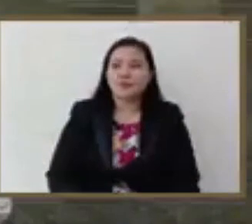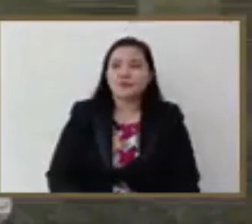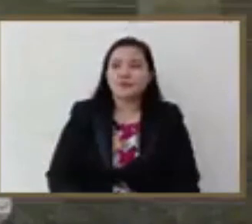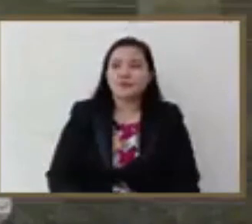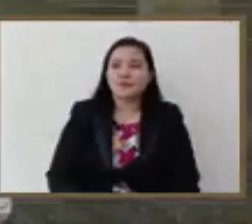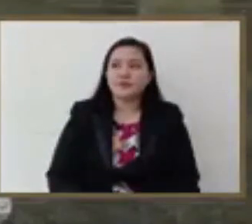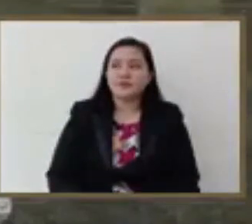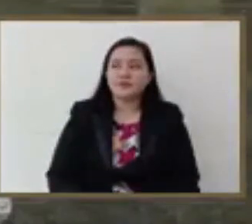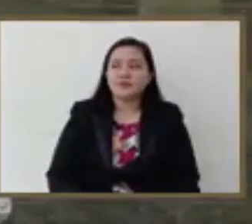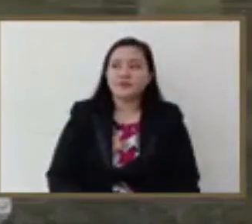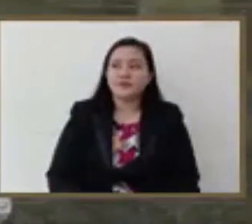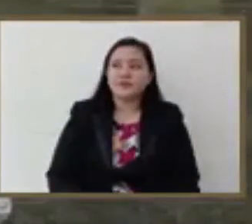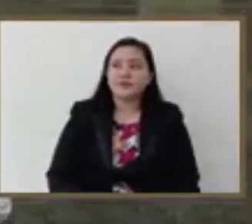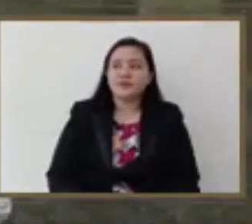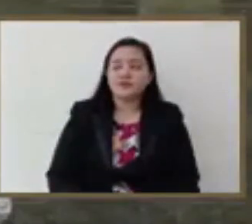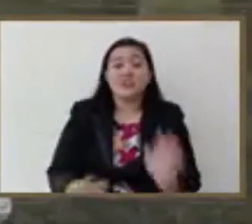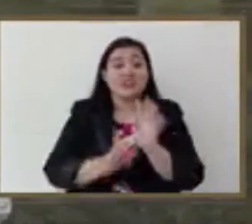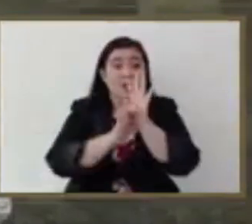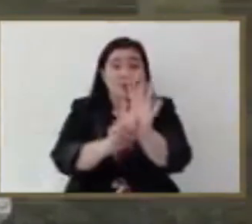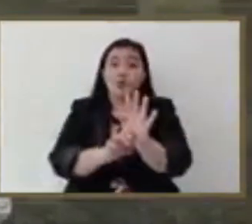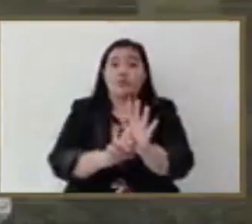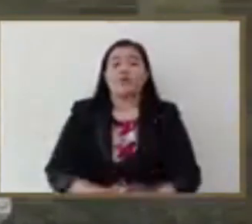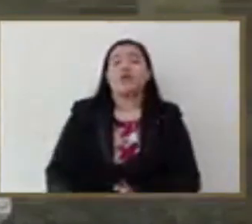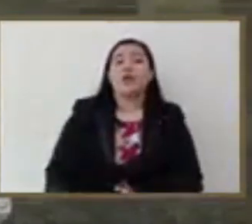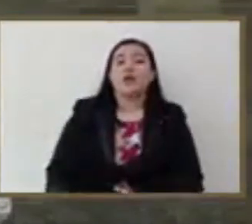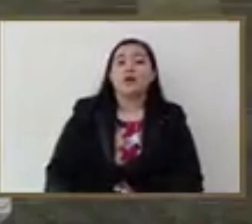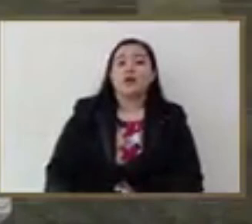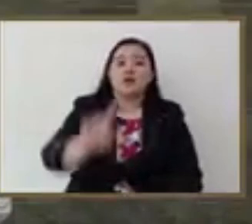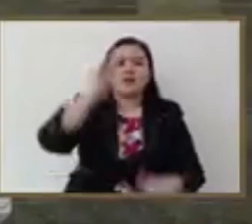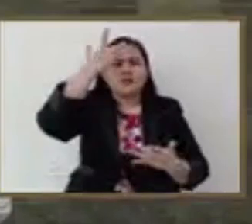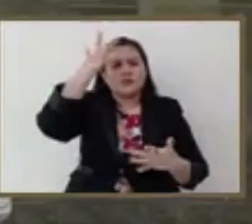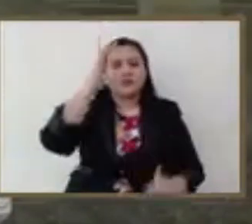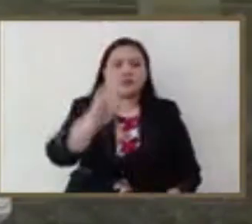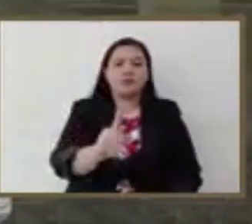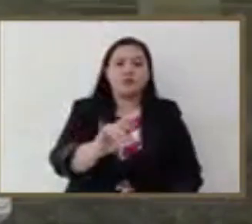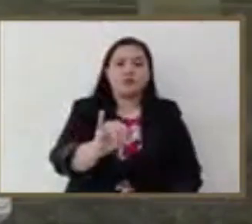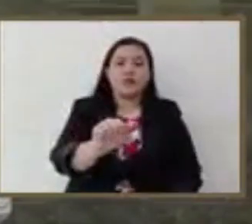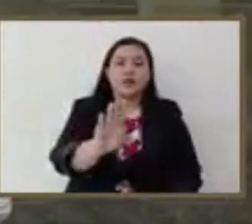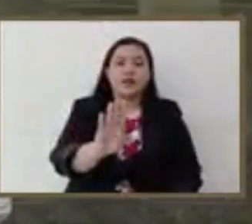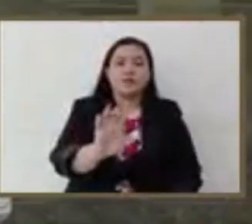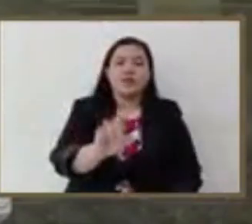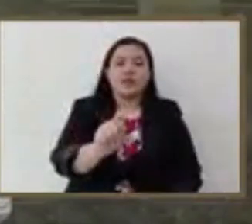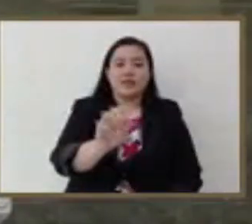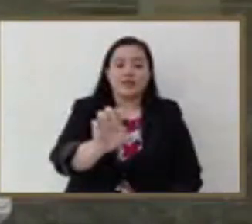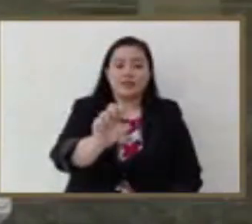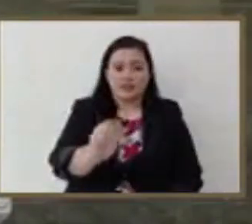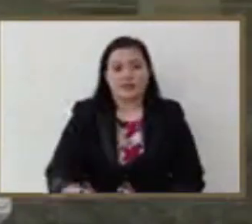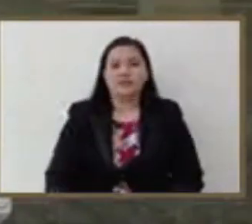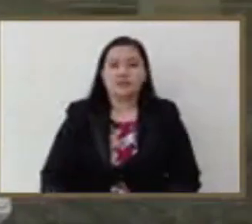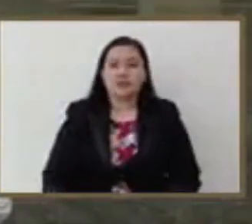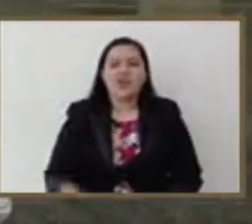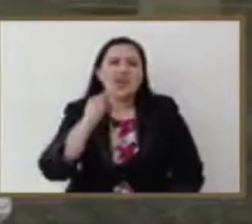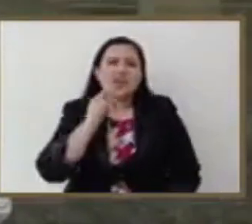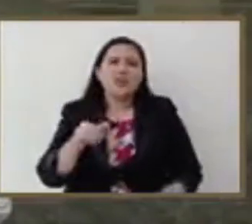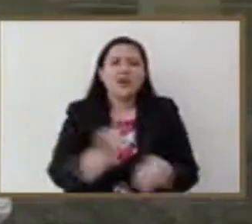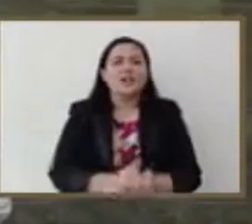inheritance yan eh. Minamana po yan. Kaya sinasabi, minamana yung diabetes, kasi isa lang ang kinakain ninyo eh. Kaya lahat kayo